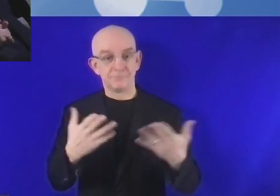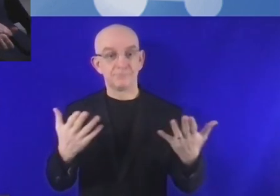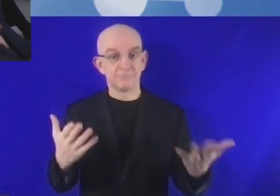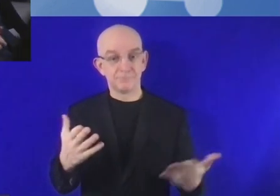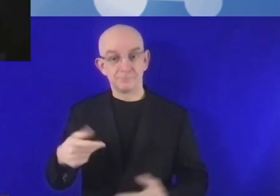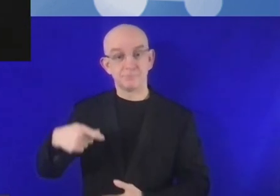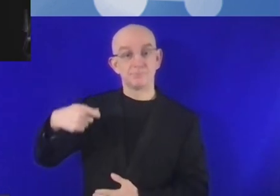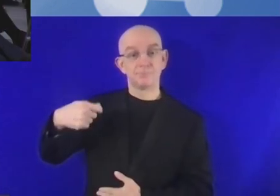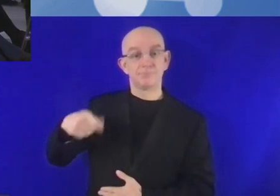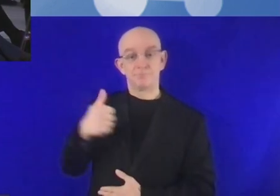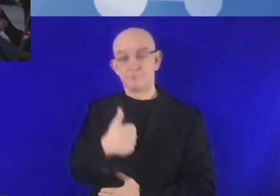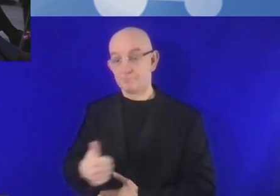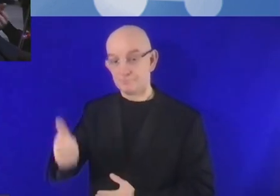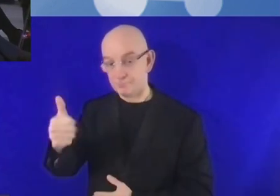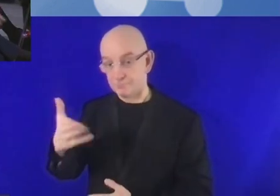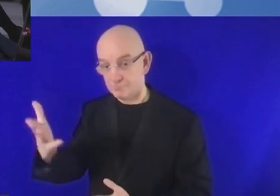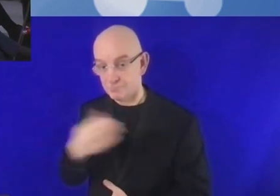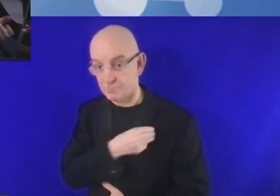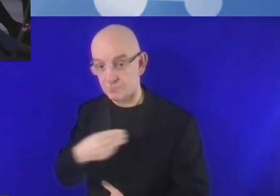Mateusz Morawiecki.